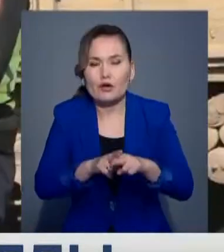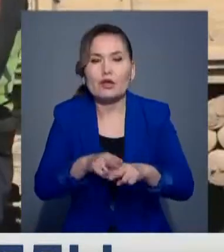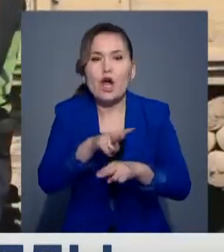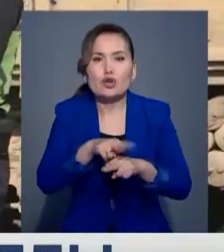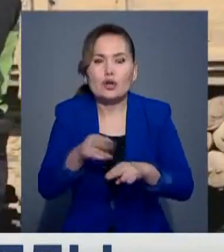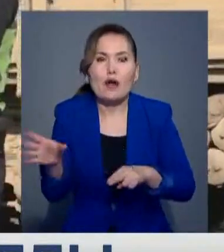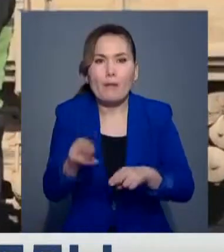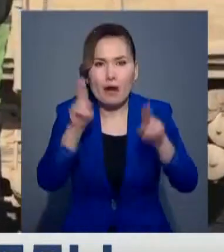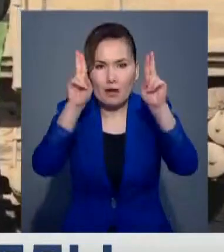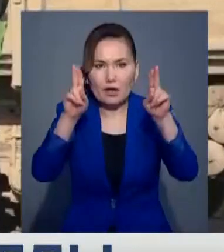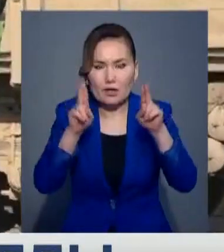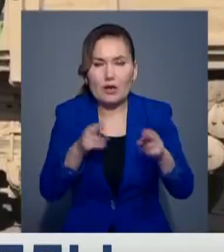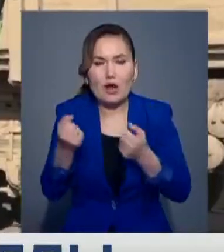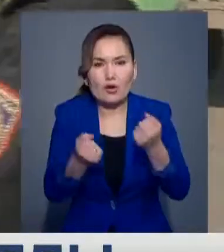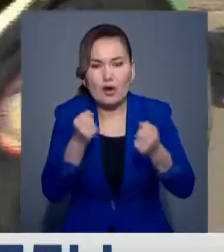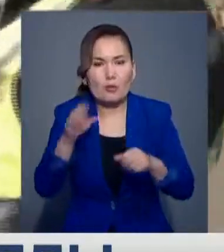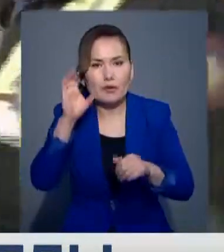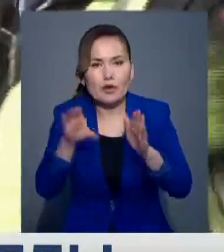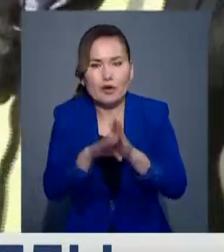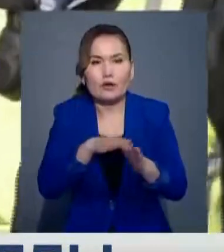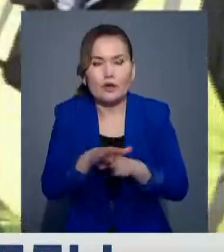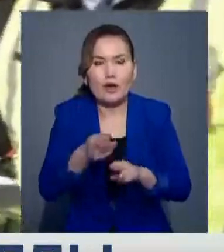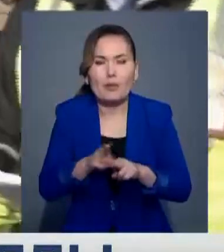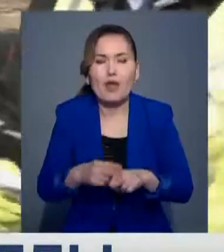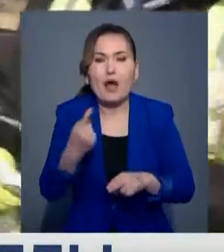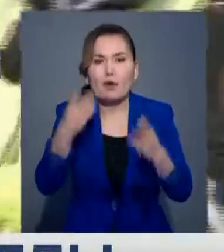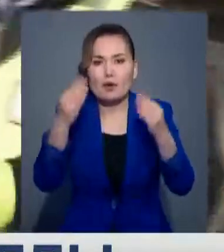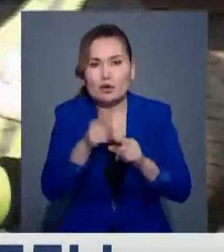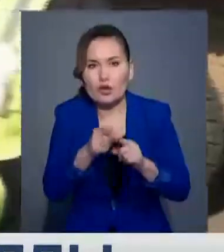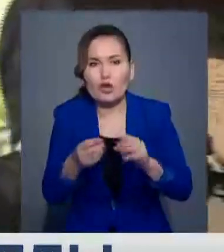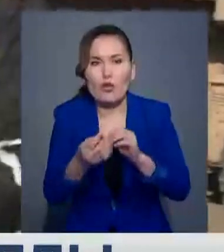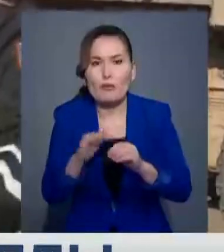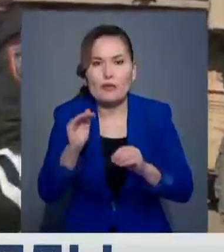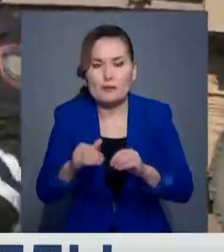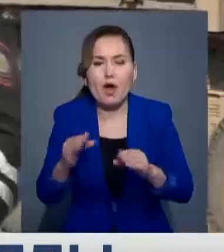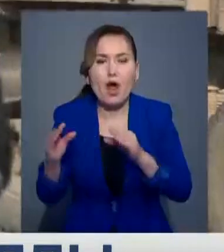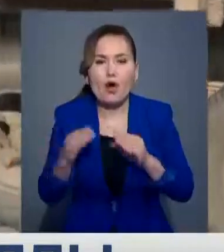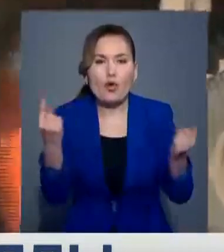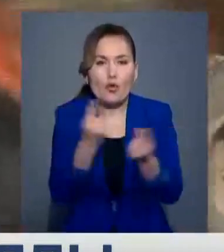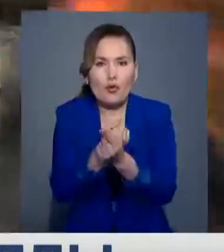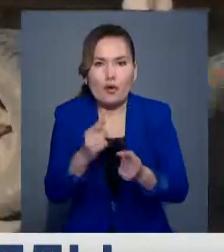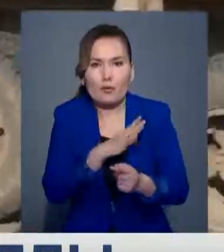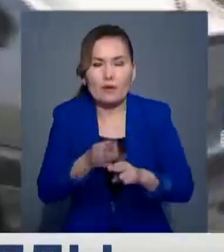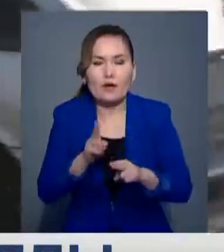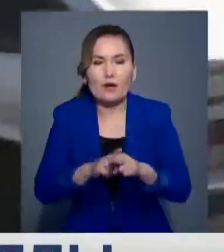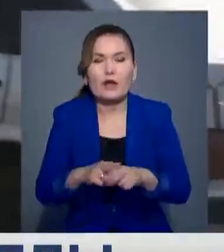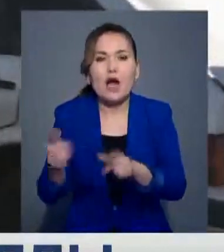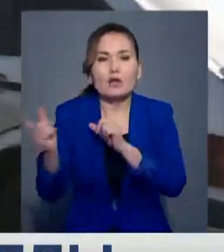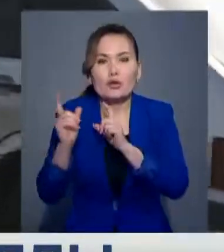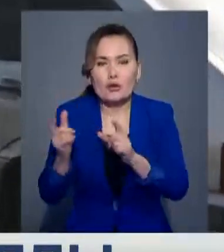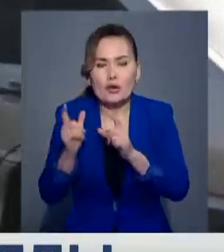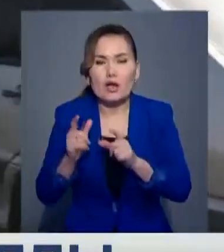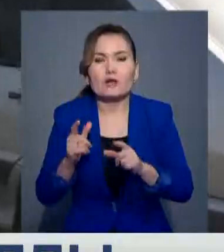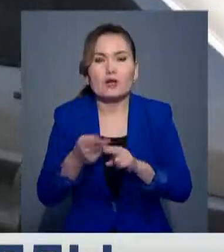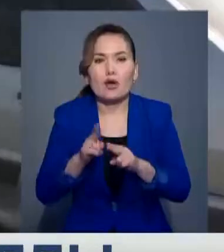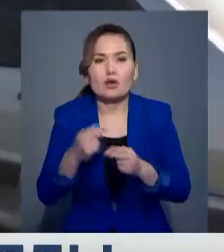барлығы ережелерді сақтауға тырысады. Бір күннің ішінде блокбекеттерден 15 мыңнан астам көлік өткен. Олардың жартысы транзиттік жүк